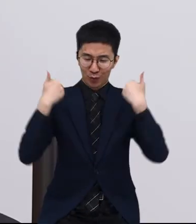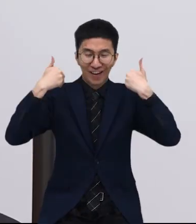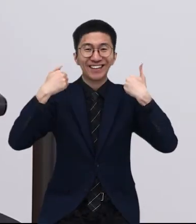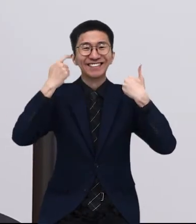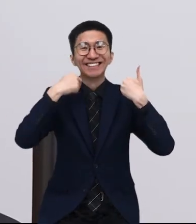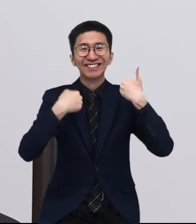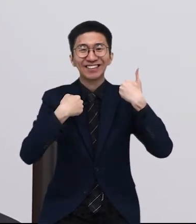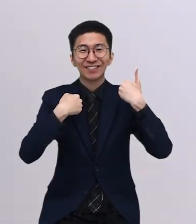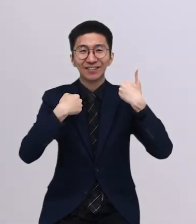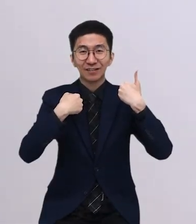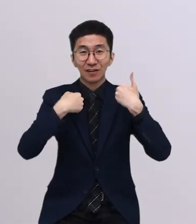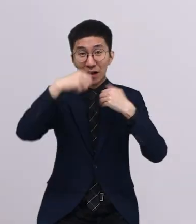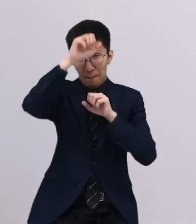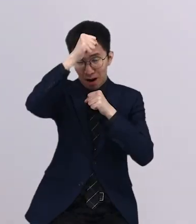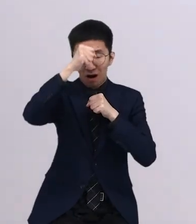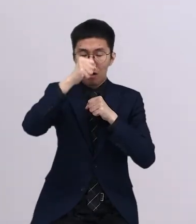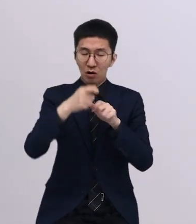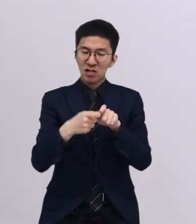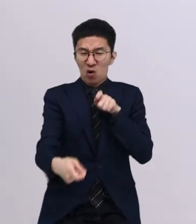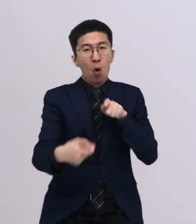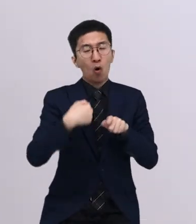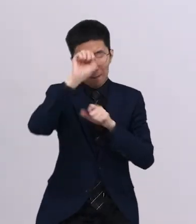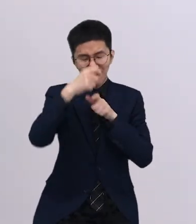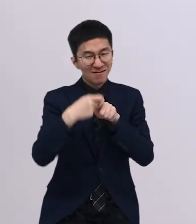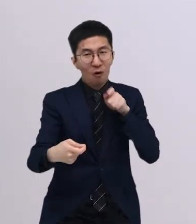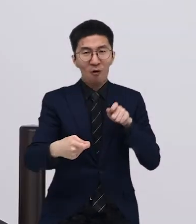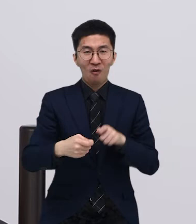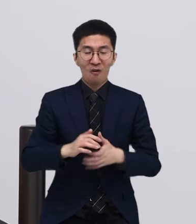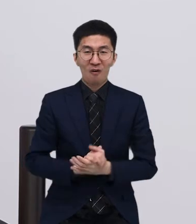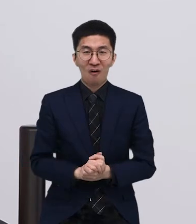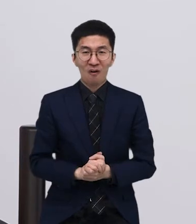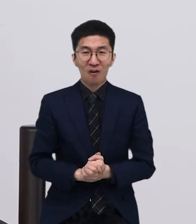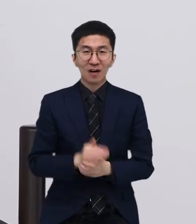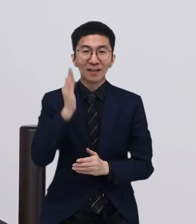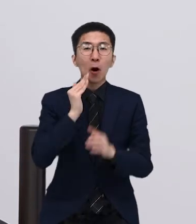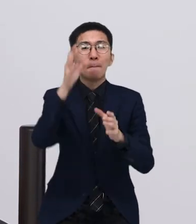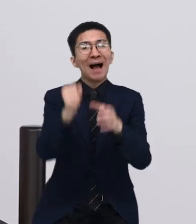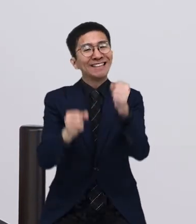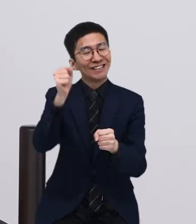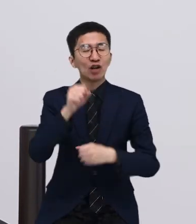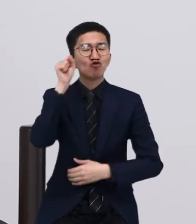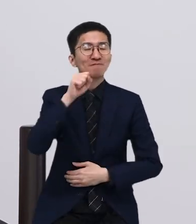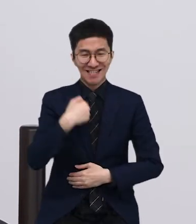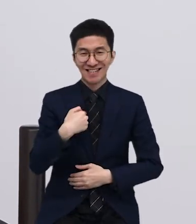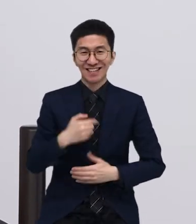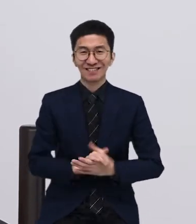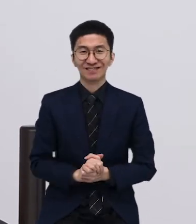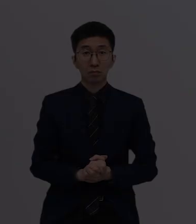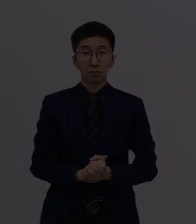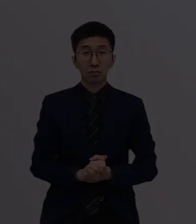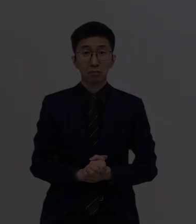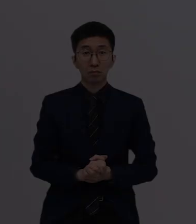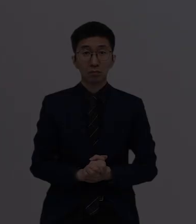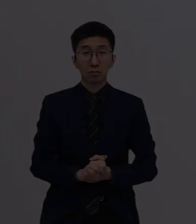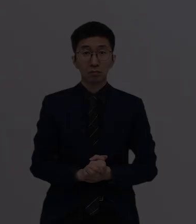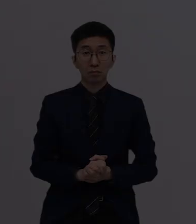쇄골이 깊고요. 다리가 좀 긴 편이에요. 그래서 다리 청바지 입는 거 되게 좋아하는 편이에요.